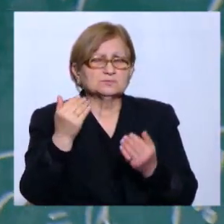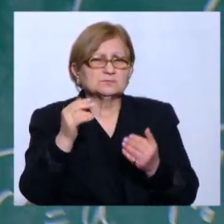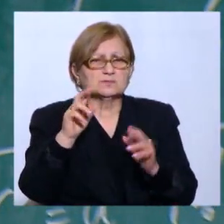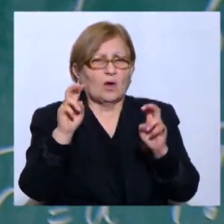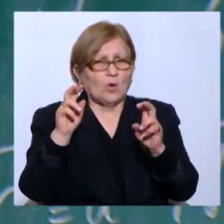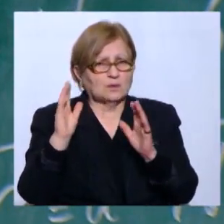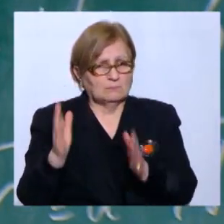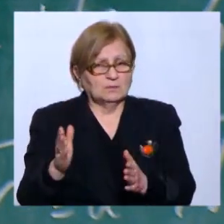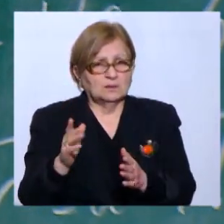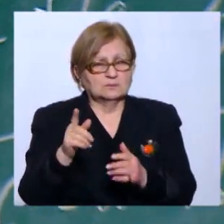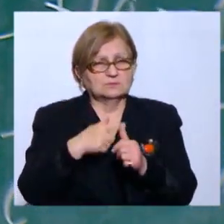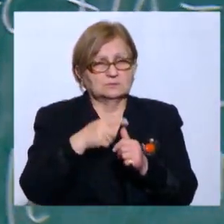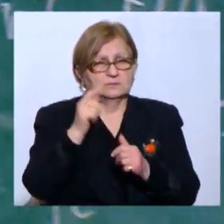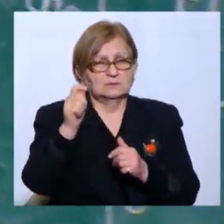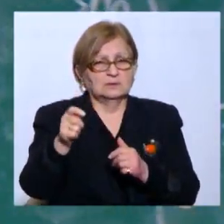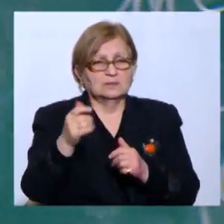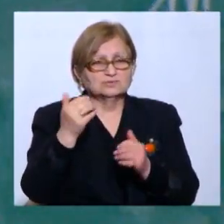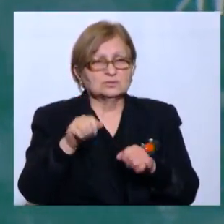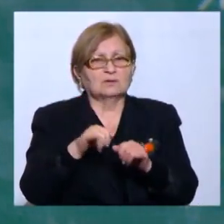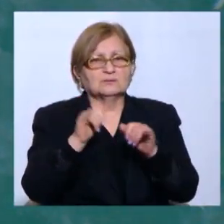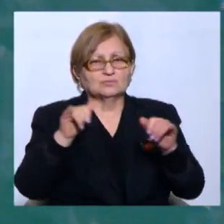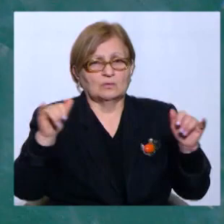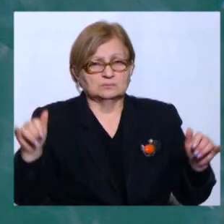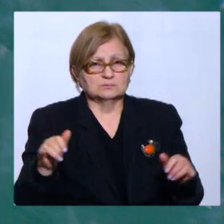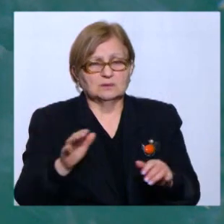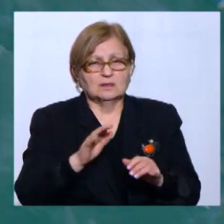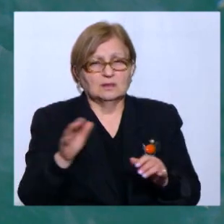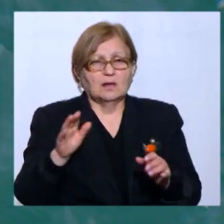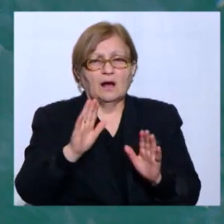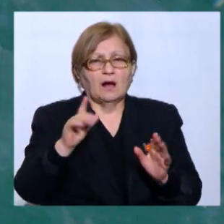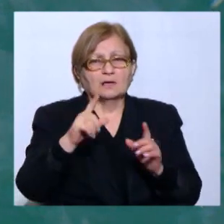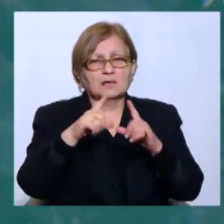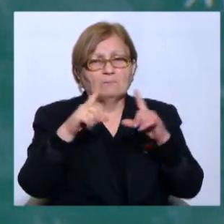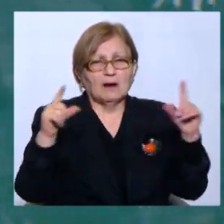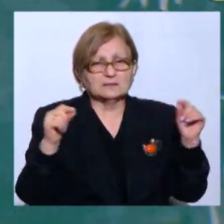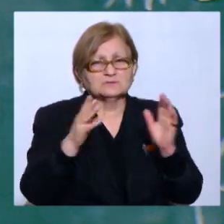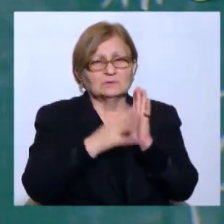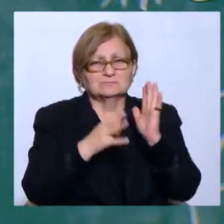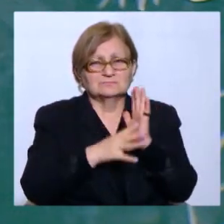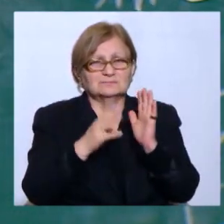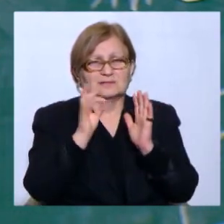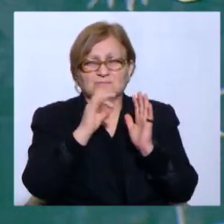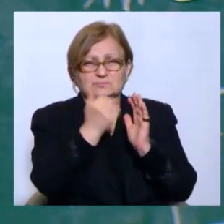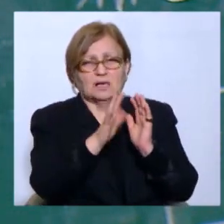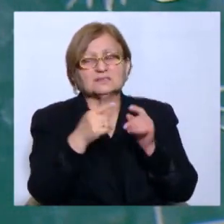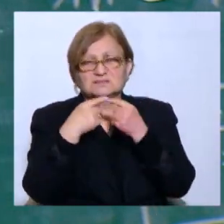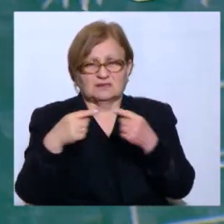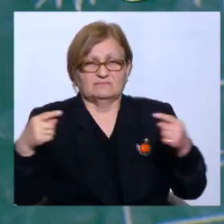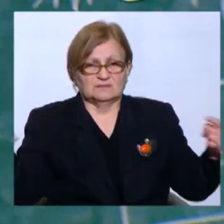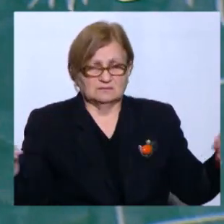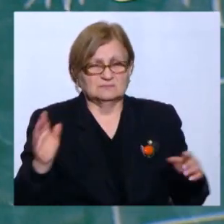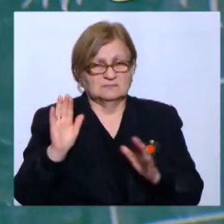უწოდოთ პითაგორის თეორემის განზოგადოება არა მარტი სამკუთხედი, მართკუთხა სამკუთხედებისთვის. ასე უკვე